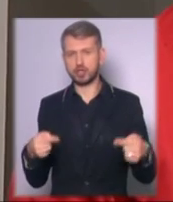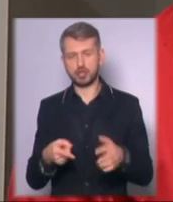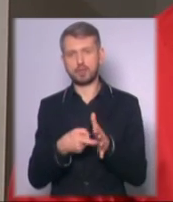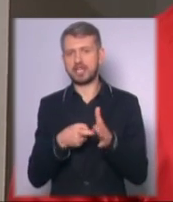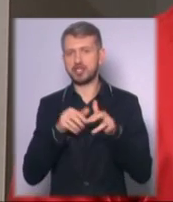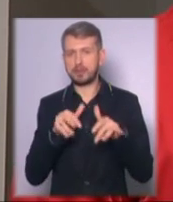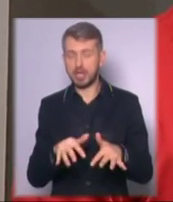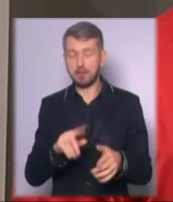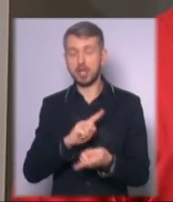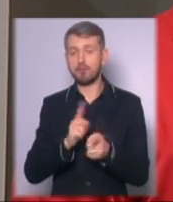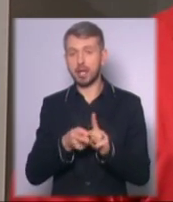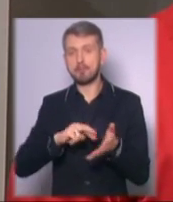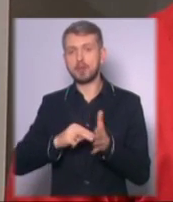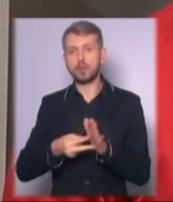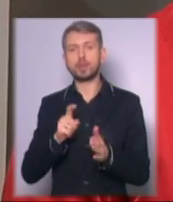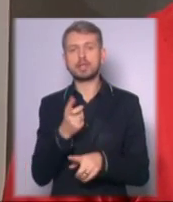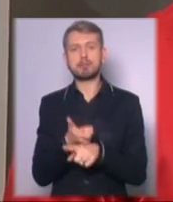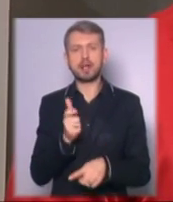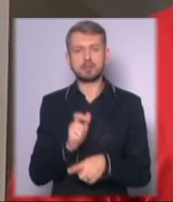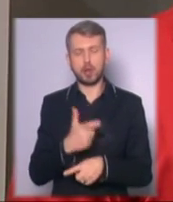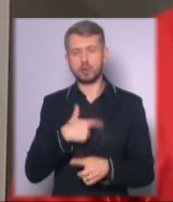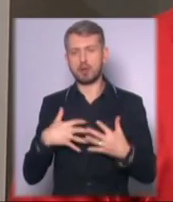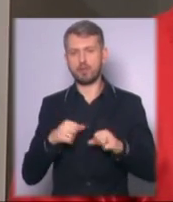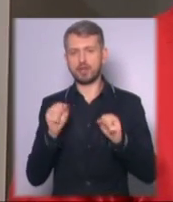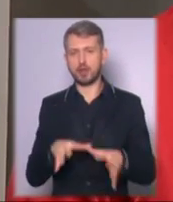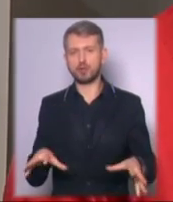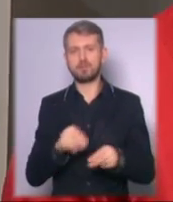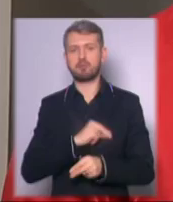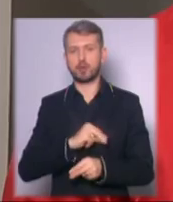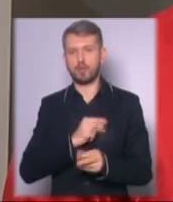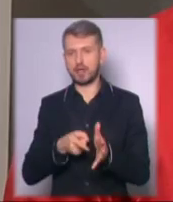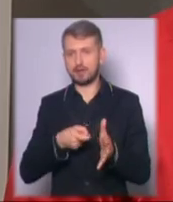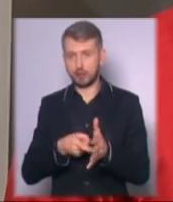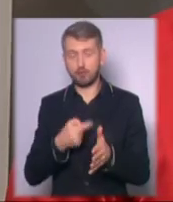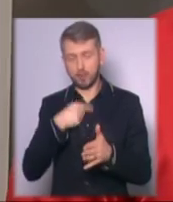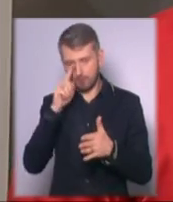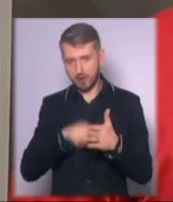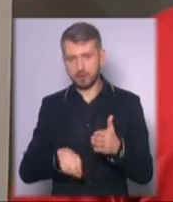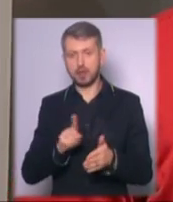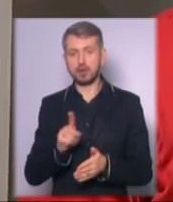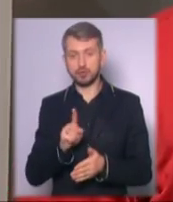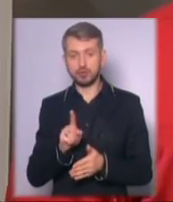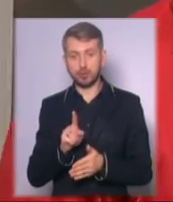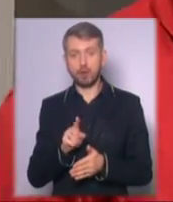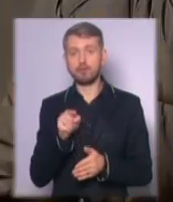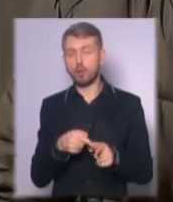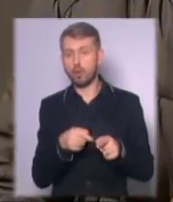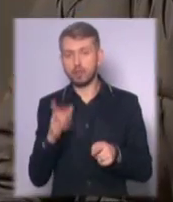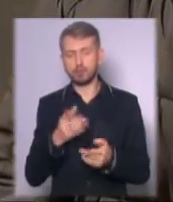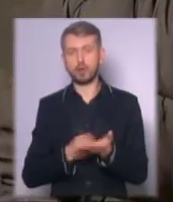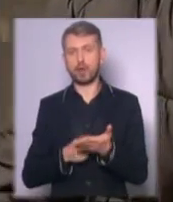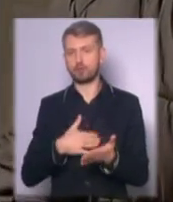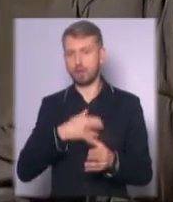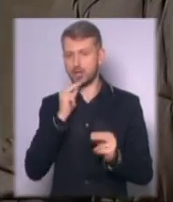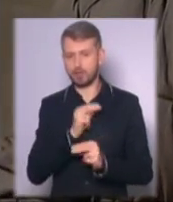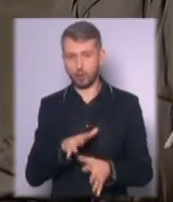навпаки планую з максимальною самовіддачею співпрацювати зі слідством, тому що впевнений, що в його ході буде доказана моя невиновність. Ми